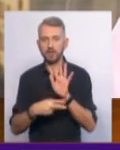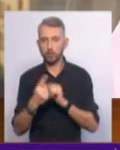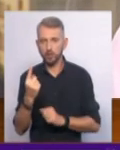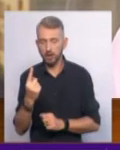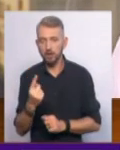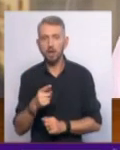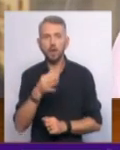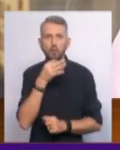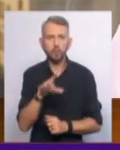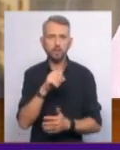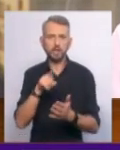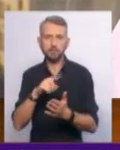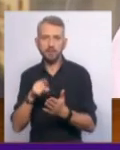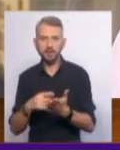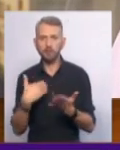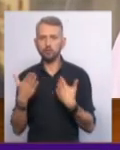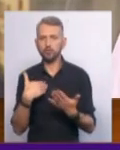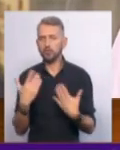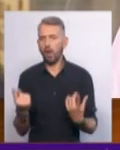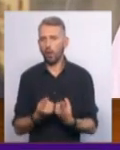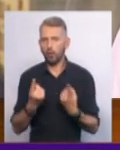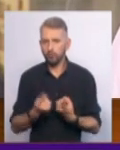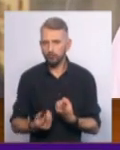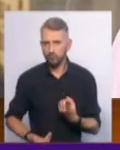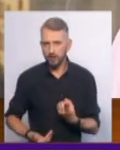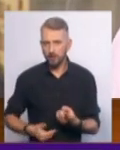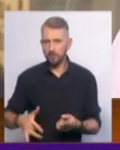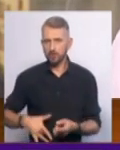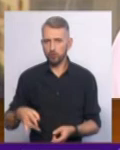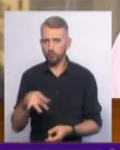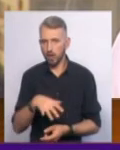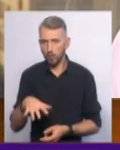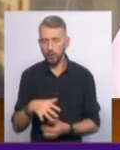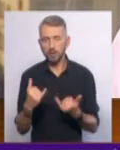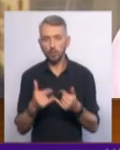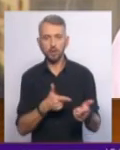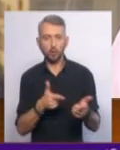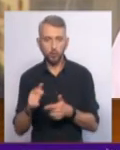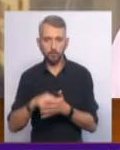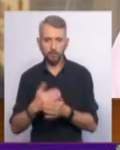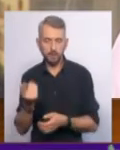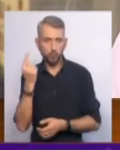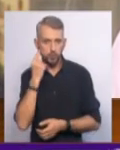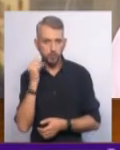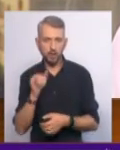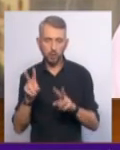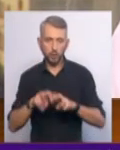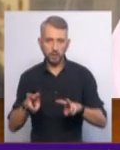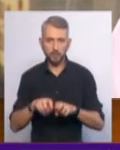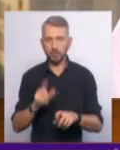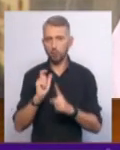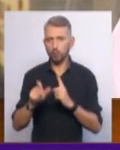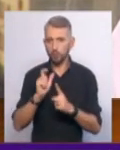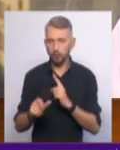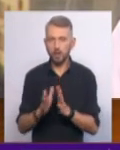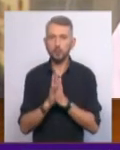223-0971. Будь-які питання, які стосуються повсякденного життя саме у Печерському районі, ми сьогодні готові від вас почути та розглянути і прокоментувати.